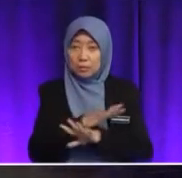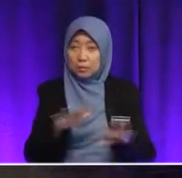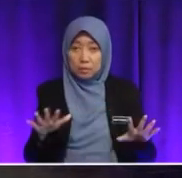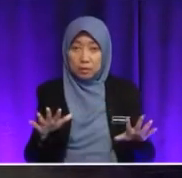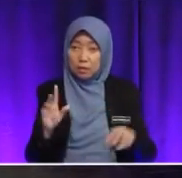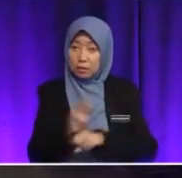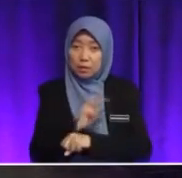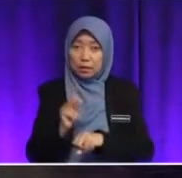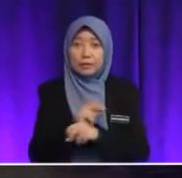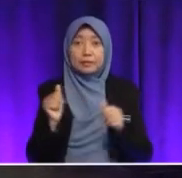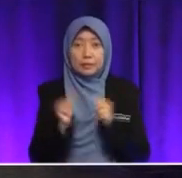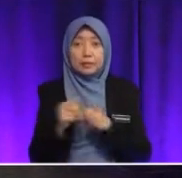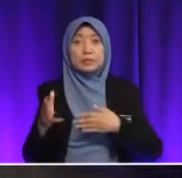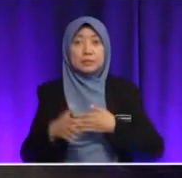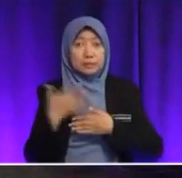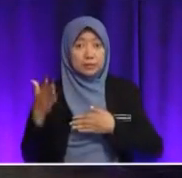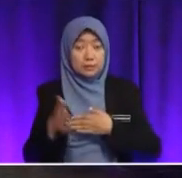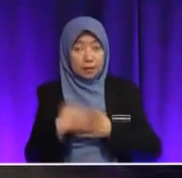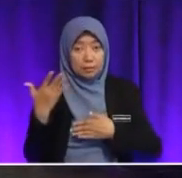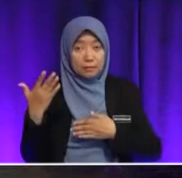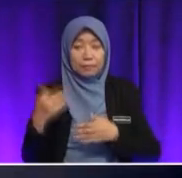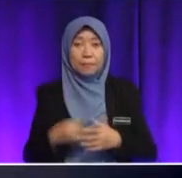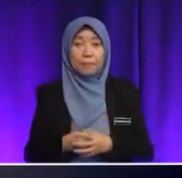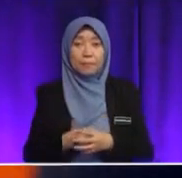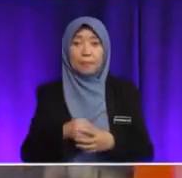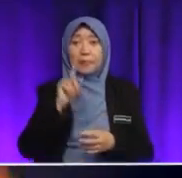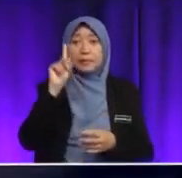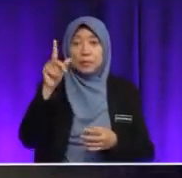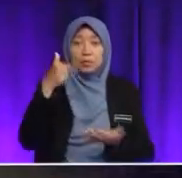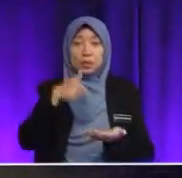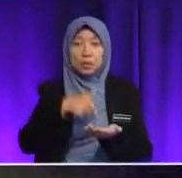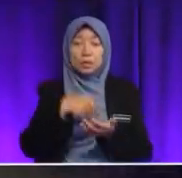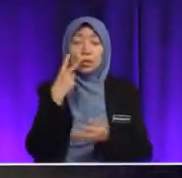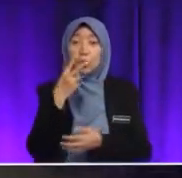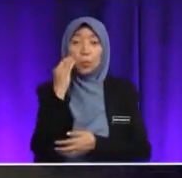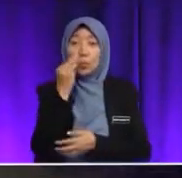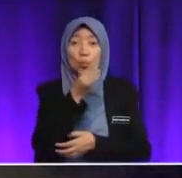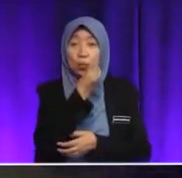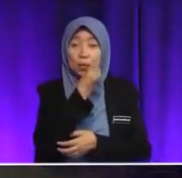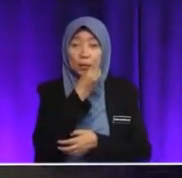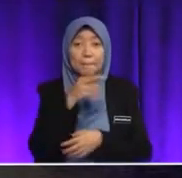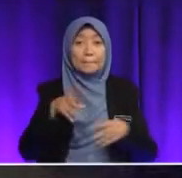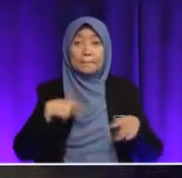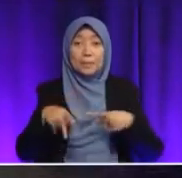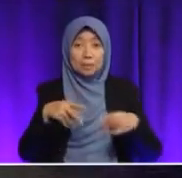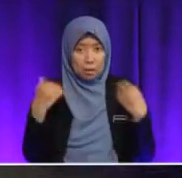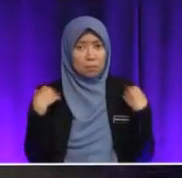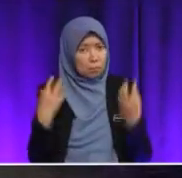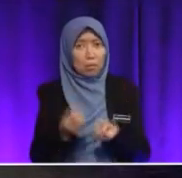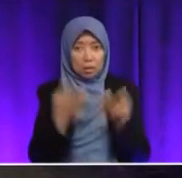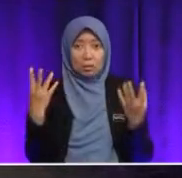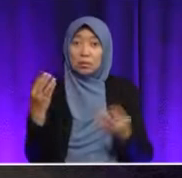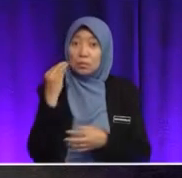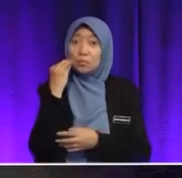karat dengan senang Yoga satu lagi toko bunga plastik tuh gitu ada bosnya bunga nih